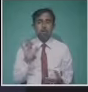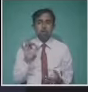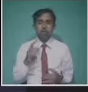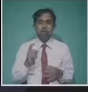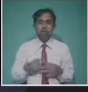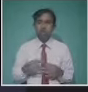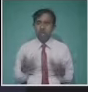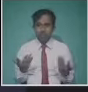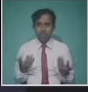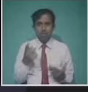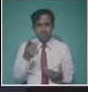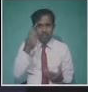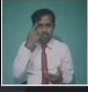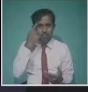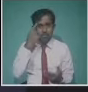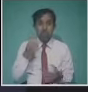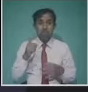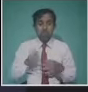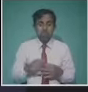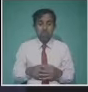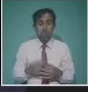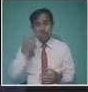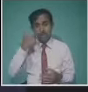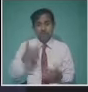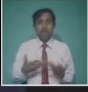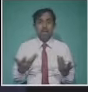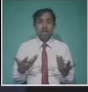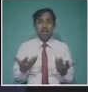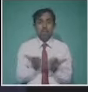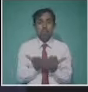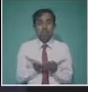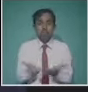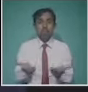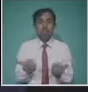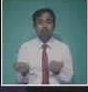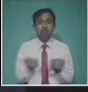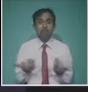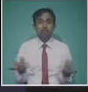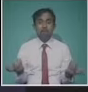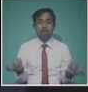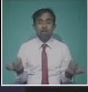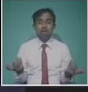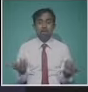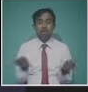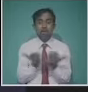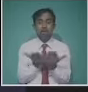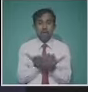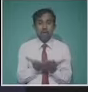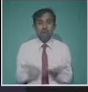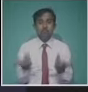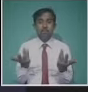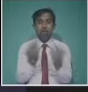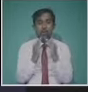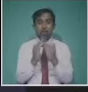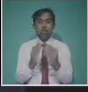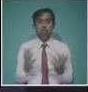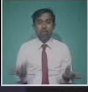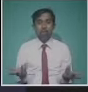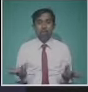තිබ්බේ නැහැ. ඔබතුමා දන්නෝ. මෙච්චර ප්‍රශ්න තෙල් නැතුව ටියුෂන් පන්ති යන්න වාහනයක් නැහැ. ටියුෂන් යන දරුවාට පාසල් පැවතුනේ